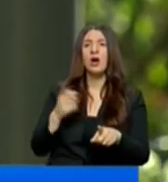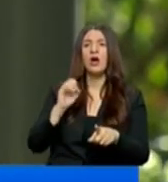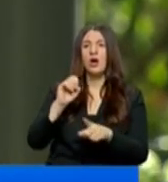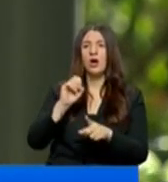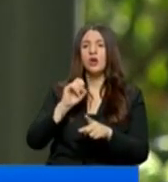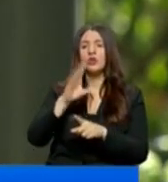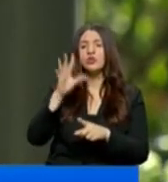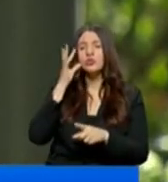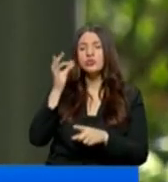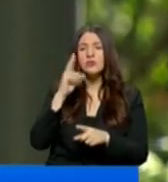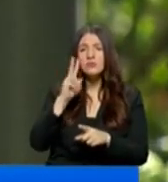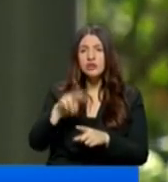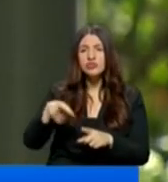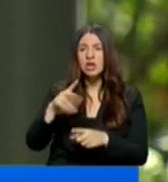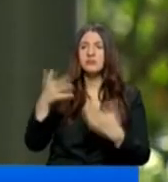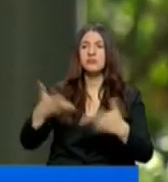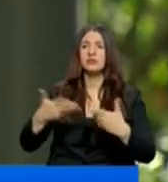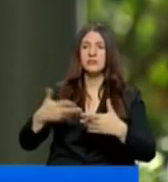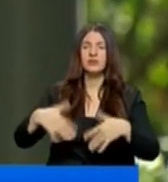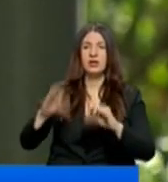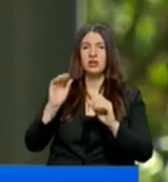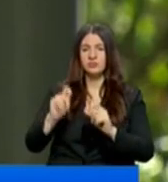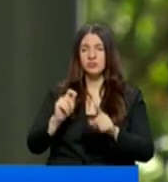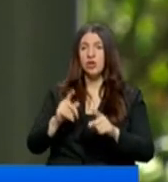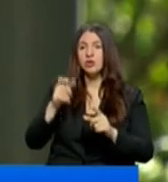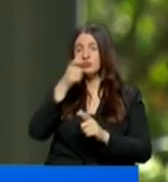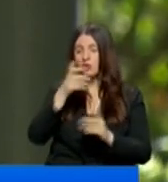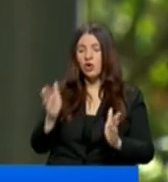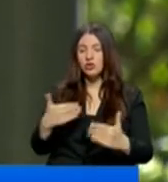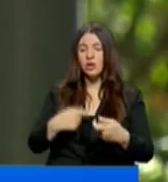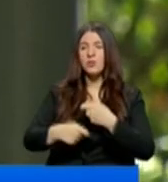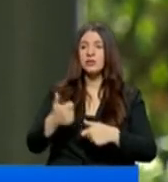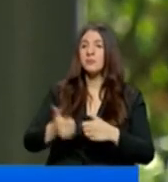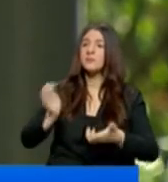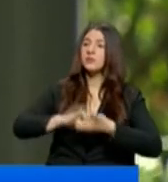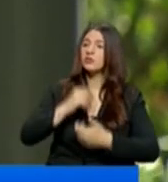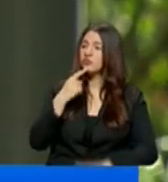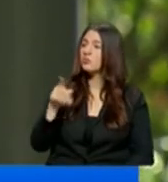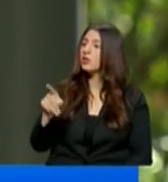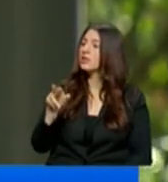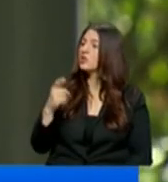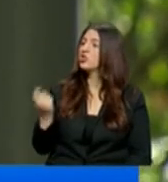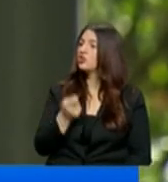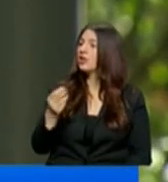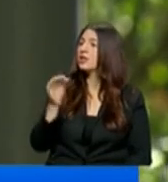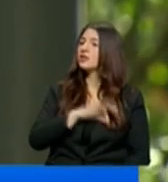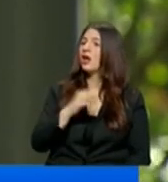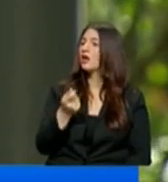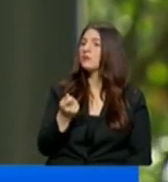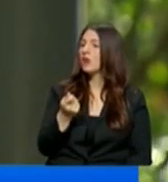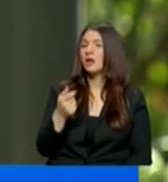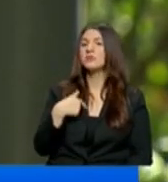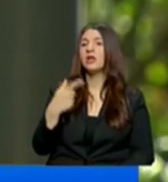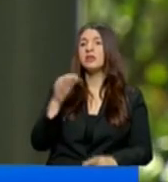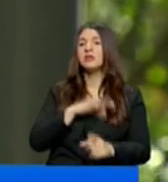Göndereceğiz uzmanları, maliyeti çıkaracaklar. Türkiye Odalar Borsalar Birliği'ne diyeceğiz ki bu tür işlerin kar marjı nedir? Bize